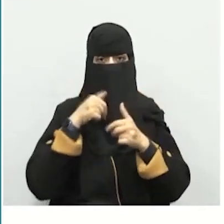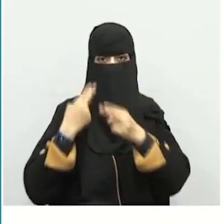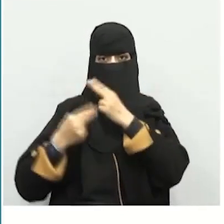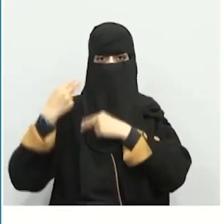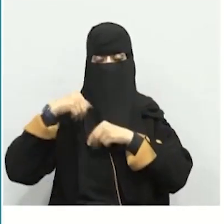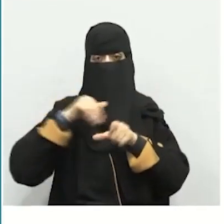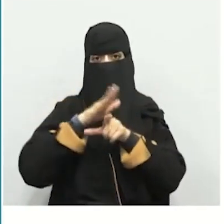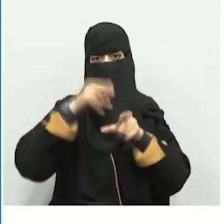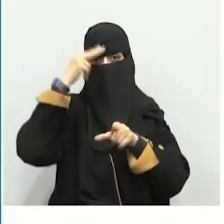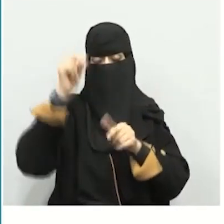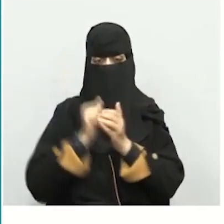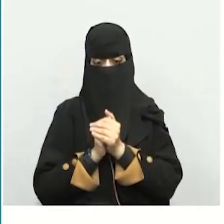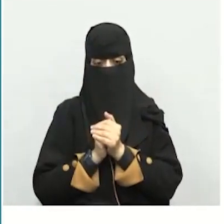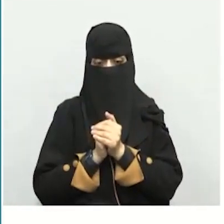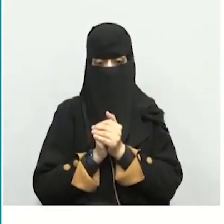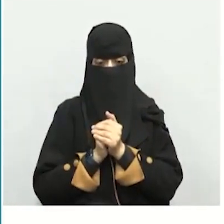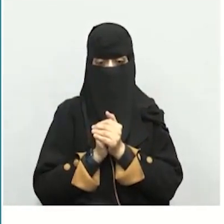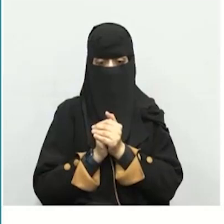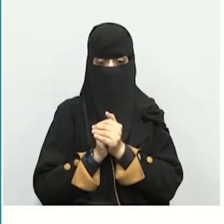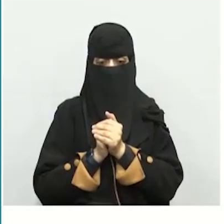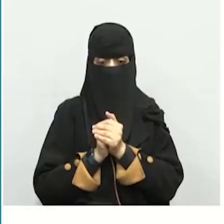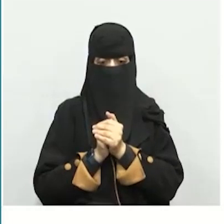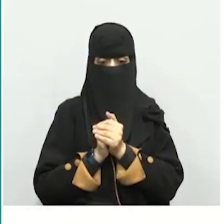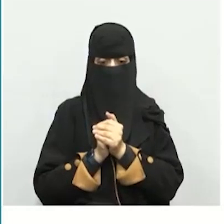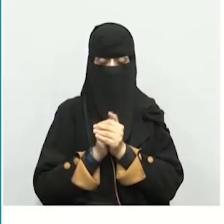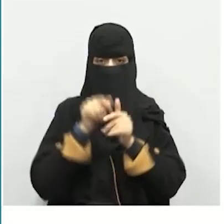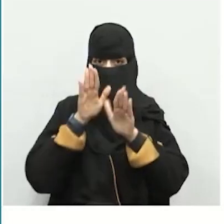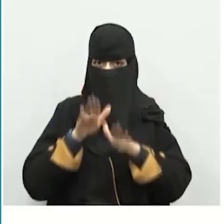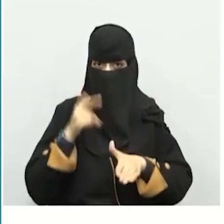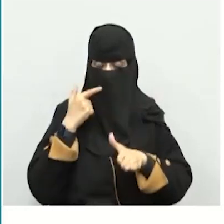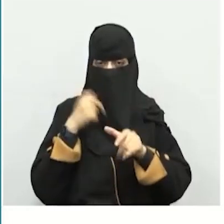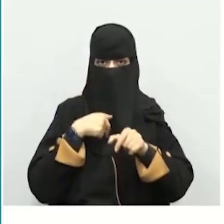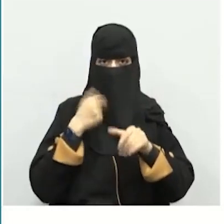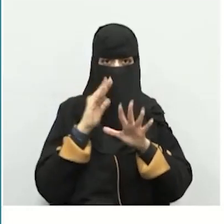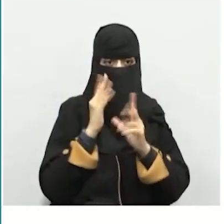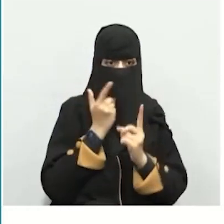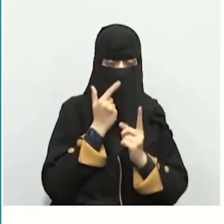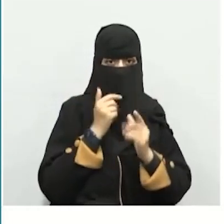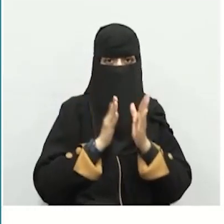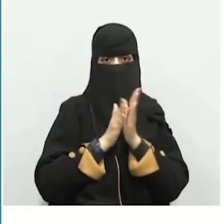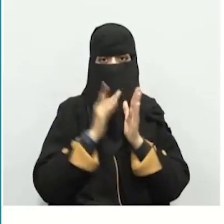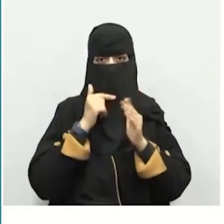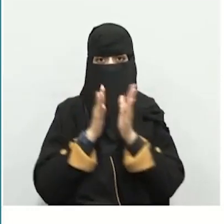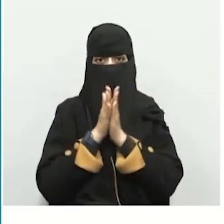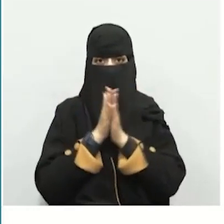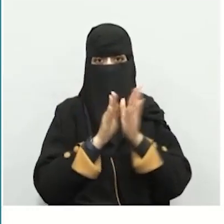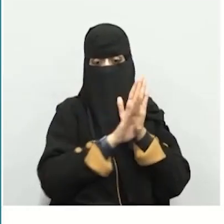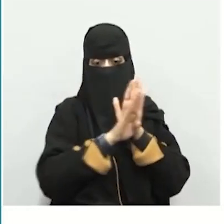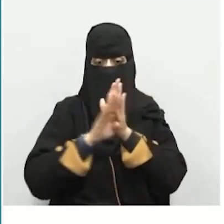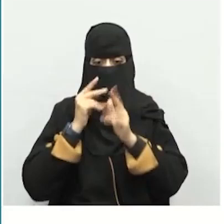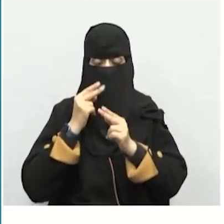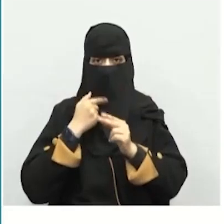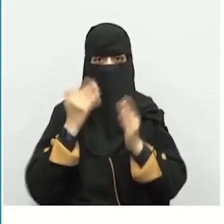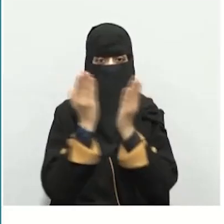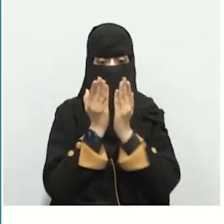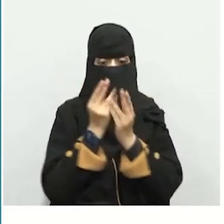إذن من أمثلة عناية خادم الحرمين الشريفين بتاريخ الوطن، يشجع الدراسات